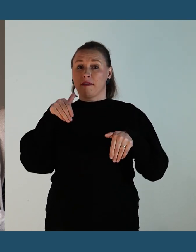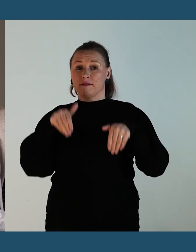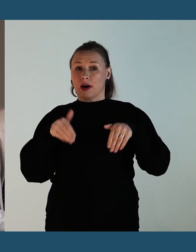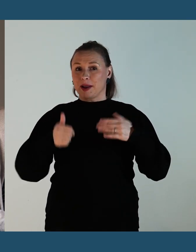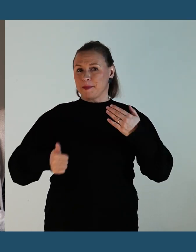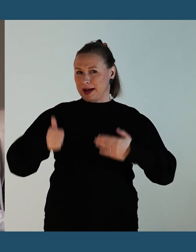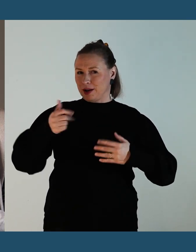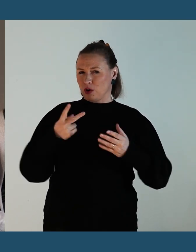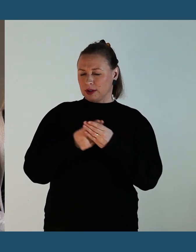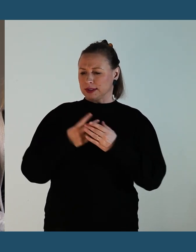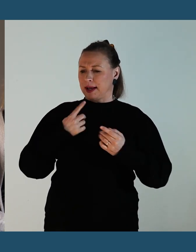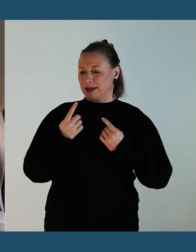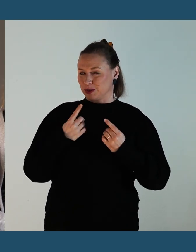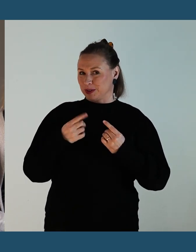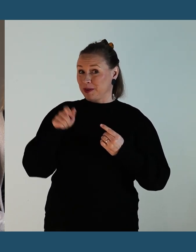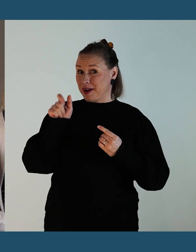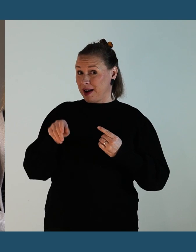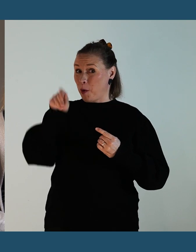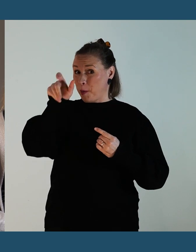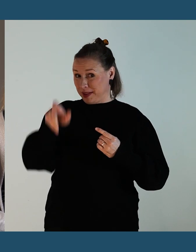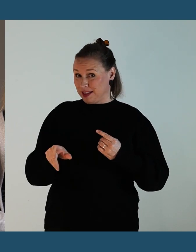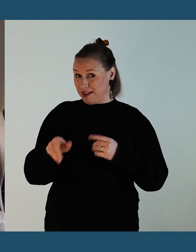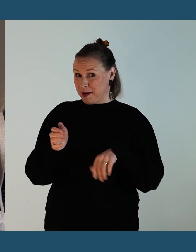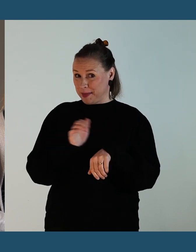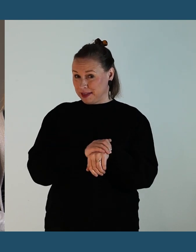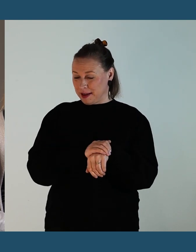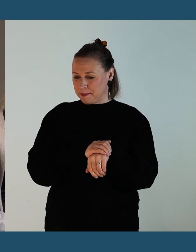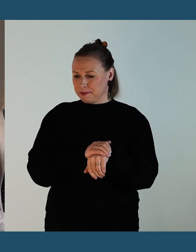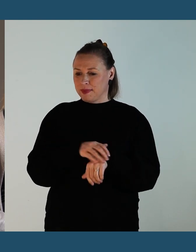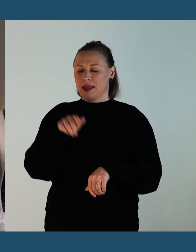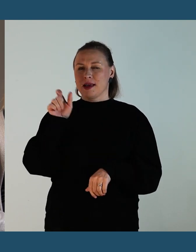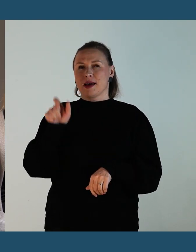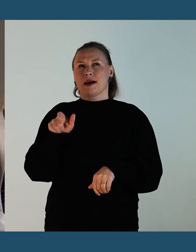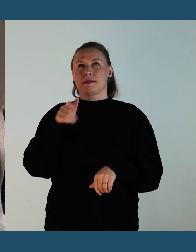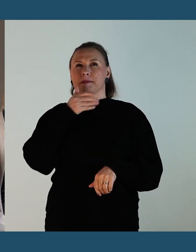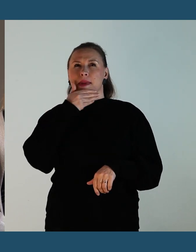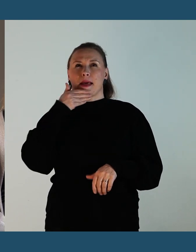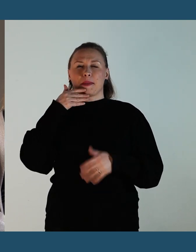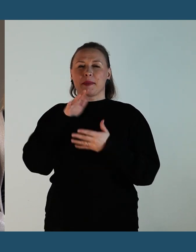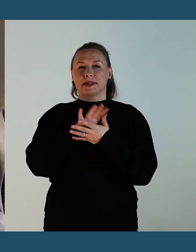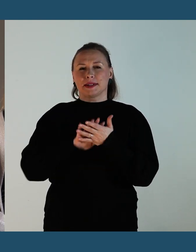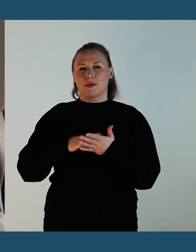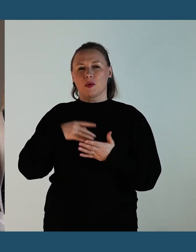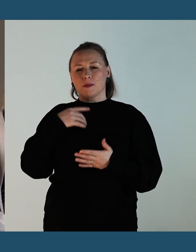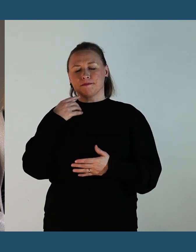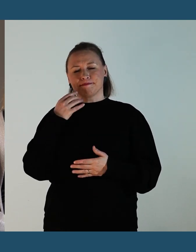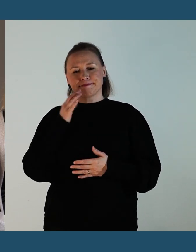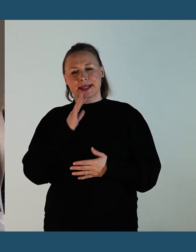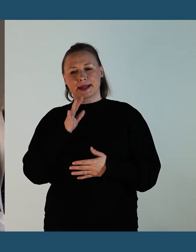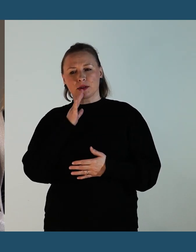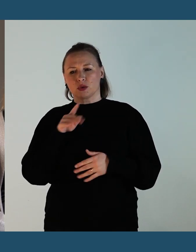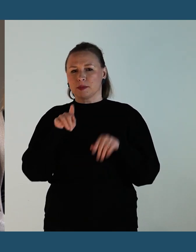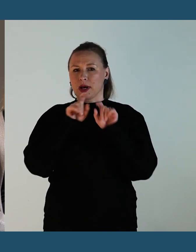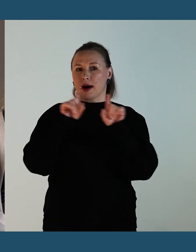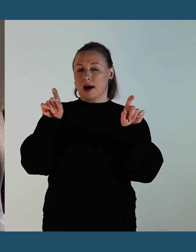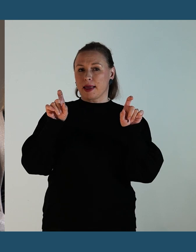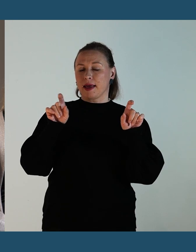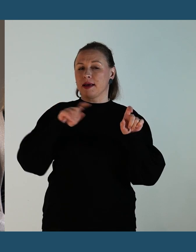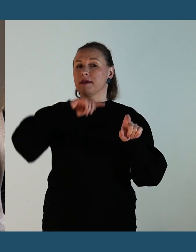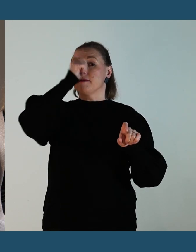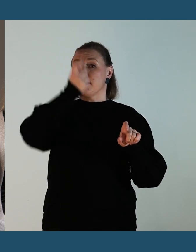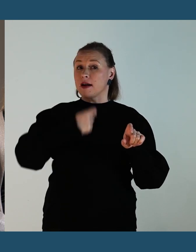on opettaja. Ja hän on hyvin lämpimästi niin kuin puhunut siitä, että vanhempien ja